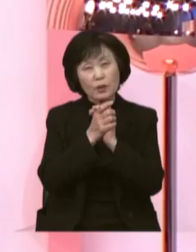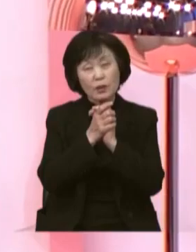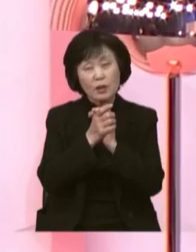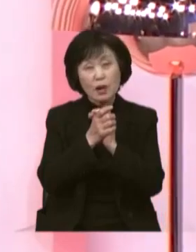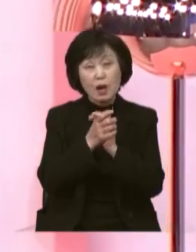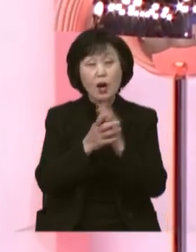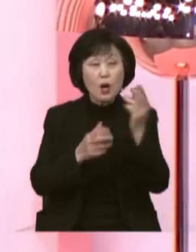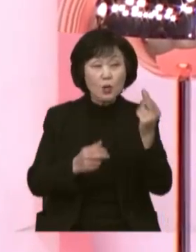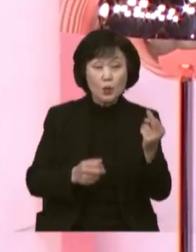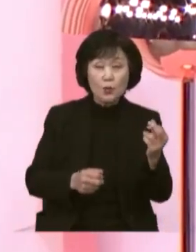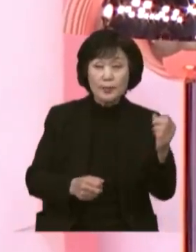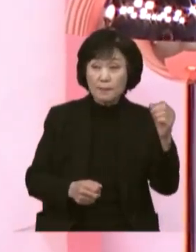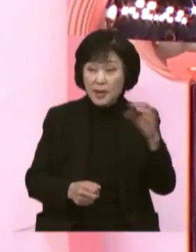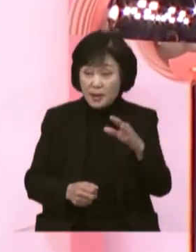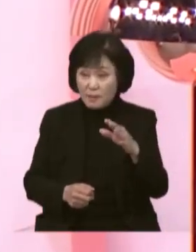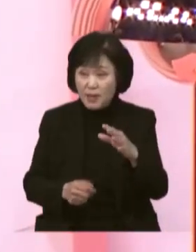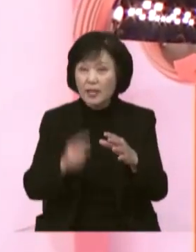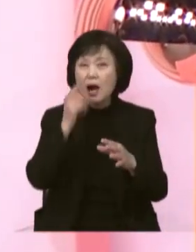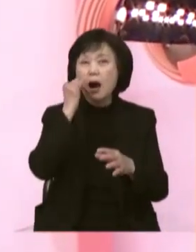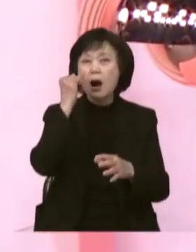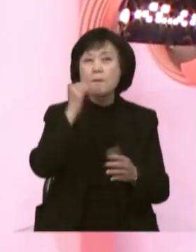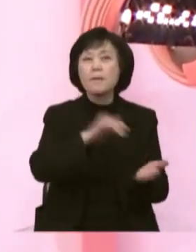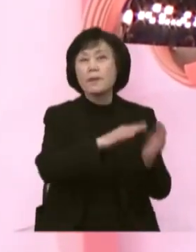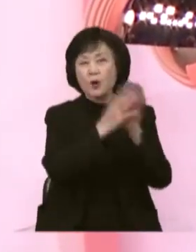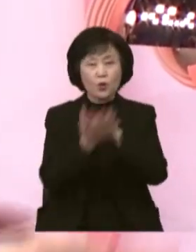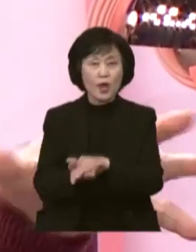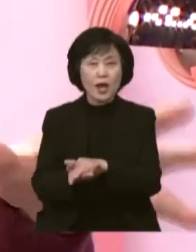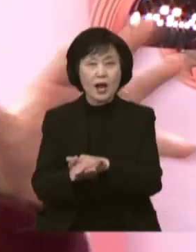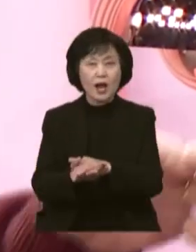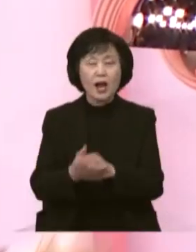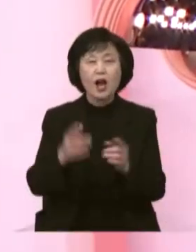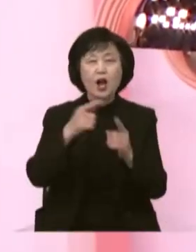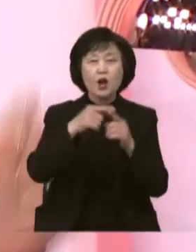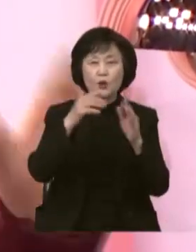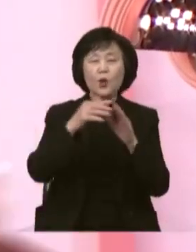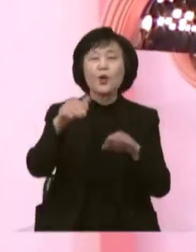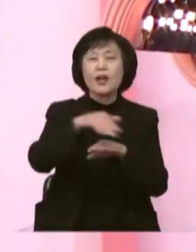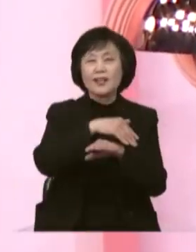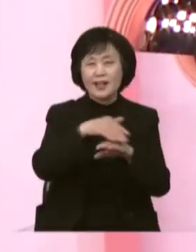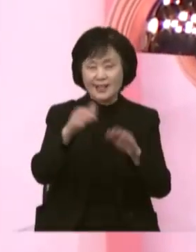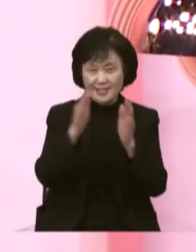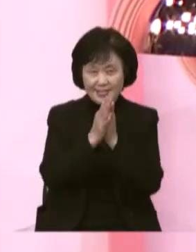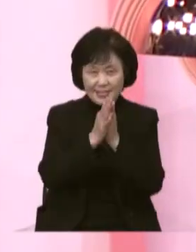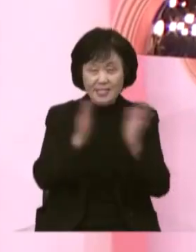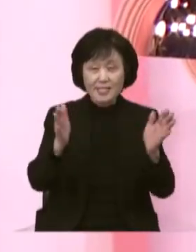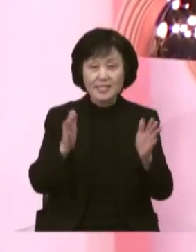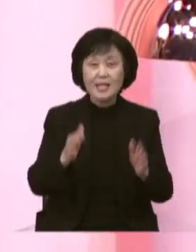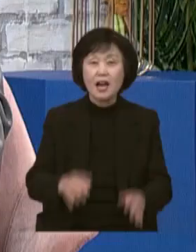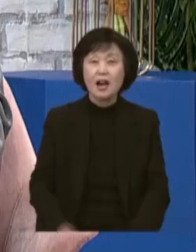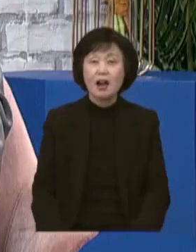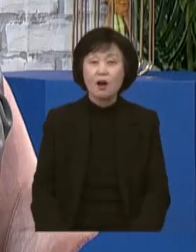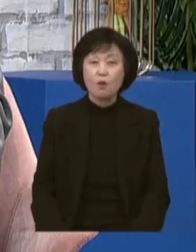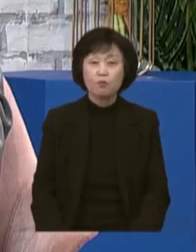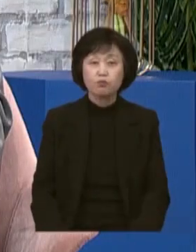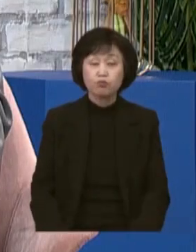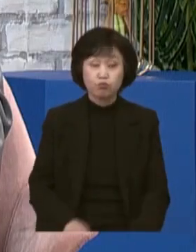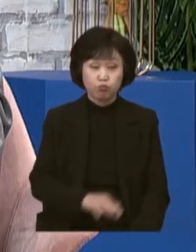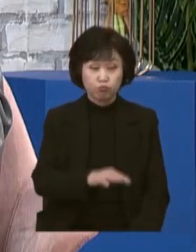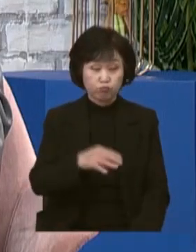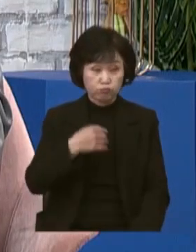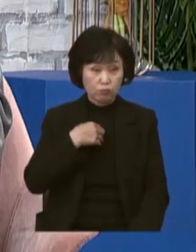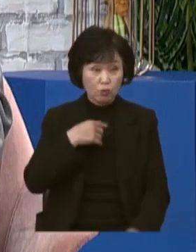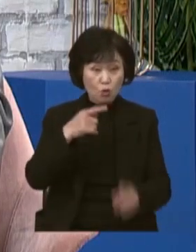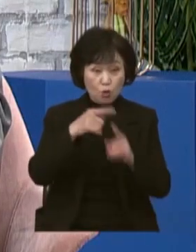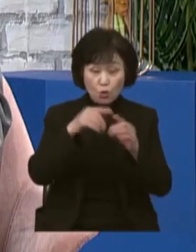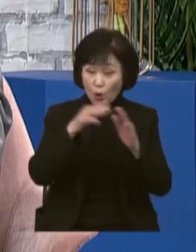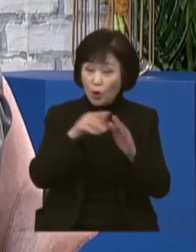집 앞에 보니까 십자가가 보여요. 얘가 무조건 주일 되니까 저 교회를 가자고 그러는 거예요. 그래서 다 이제 오빠도